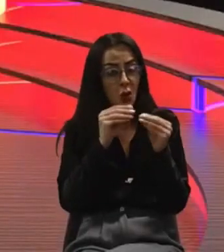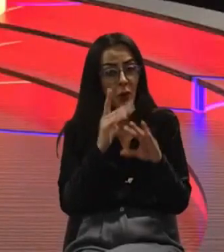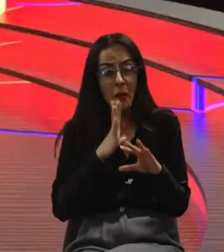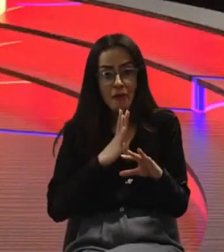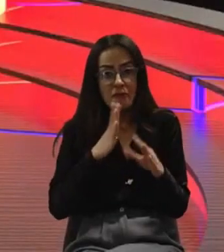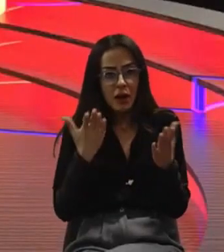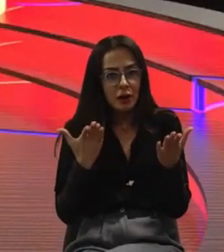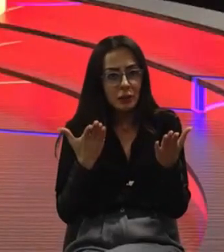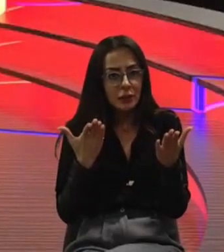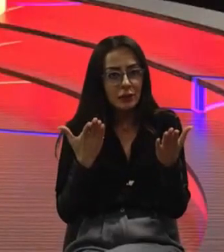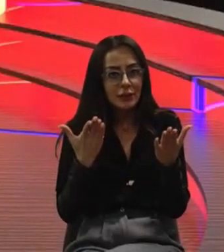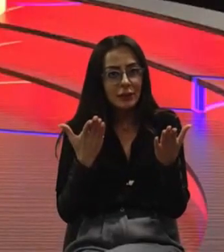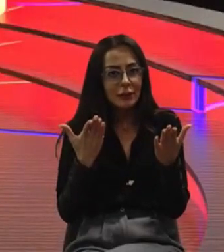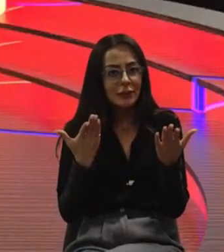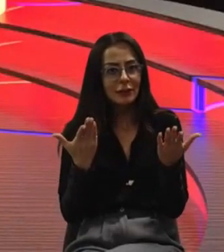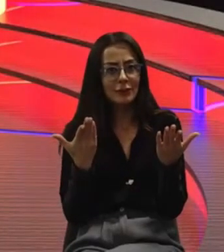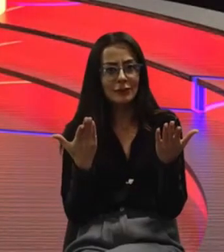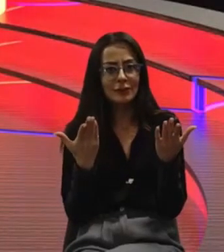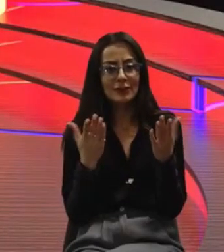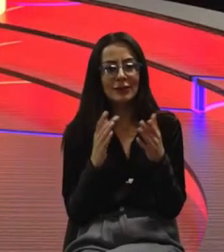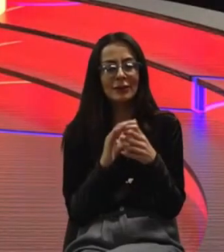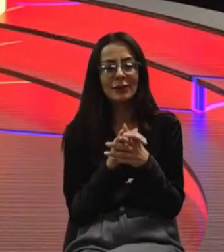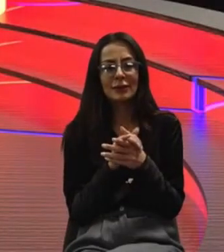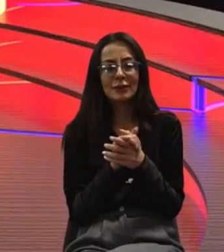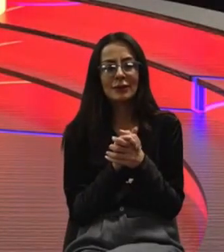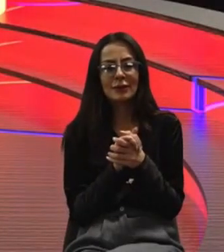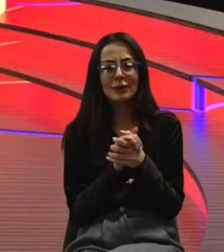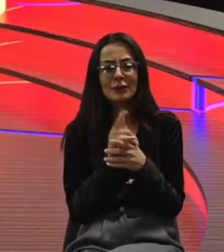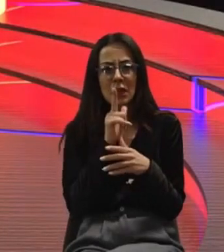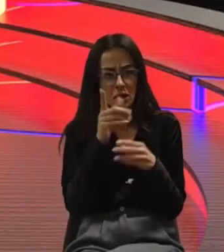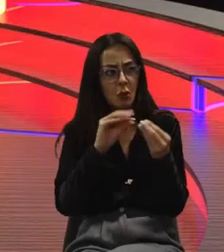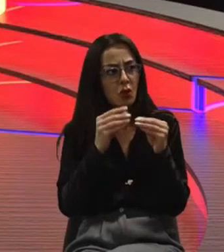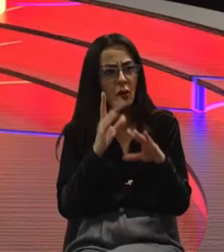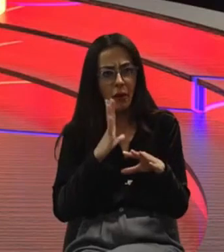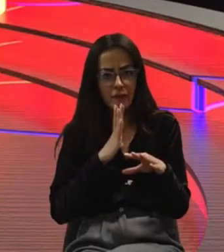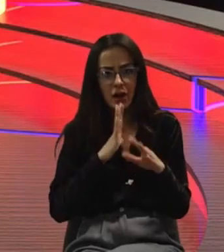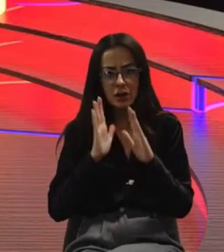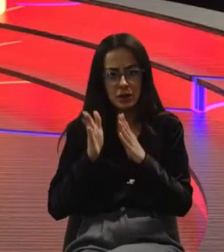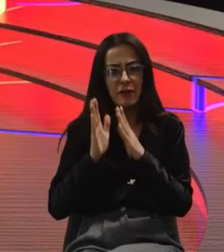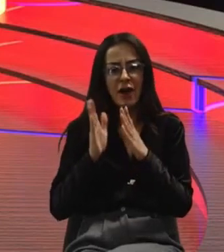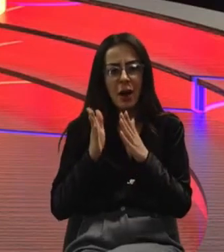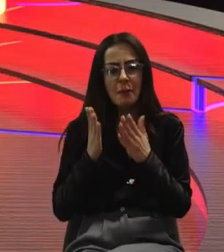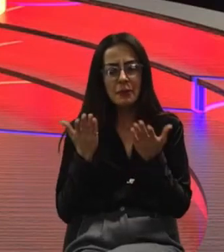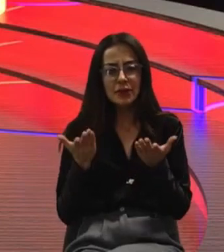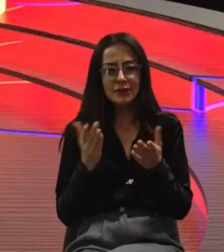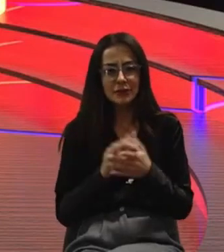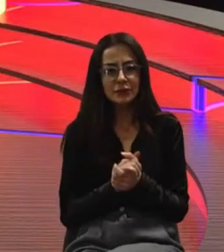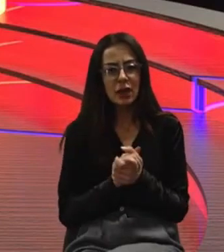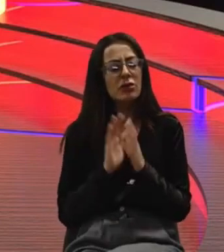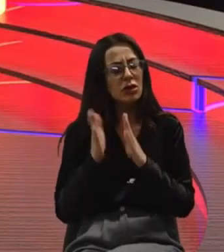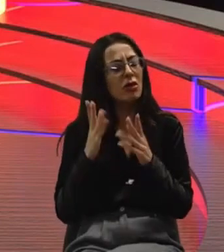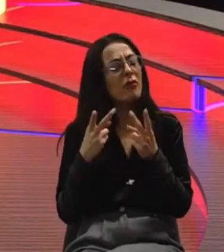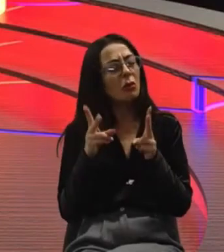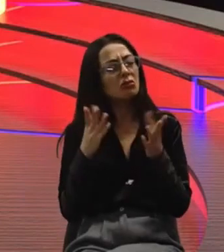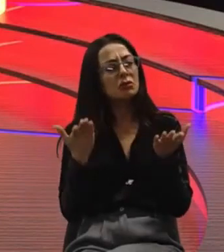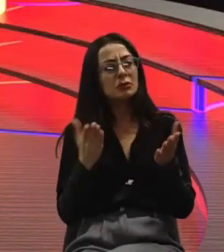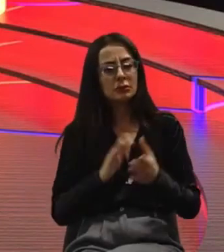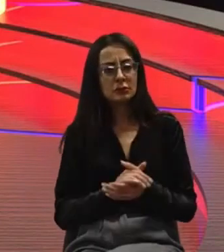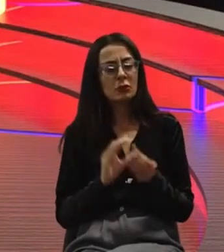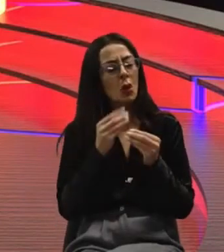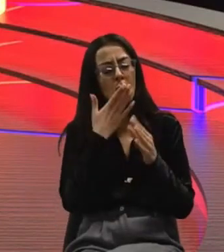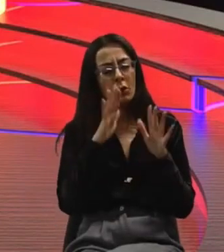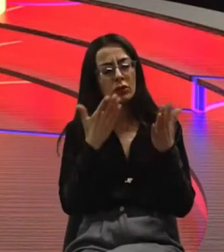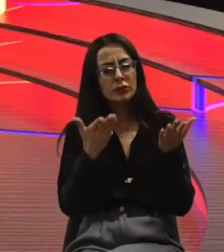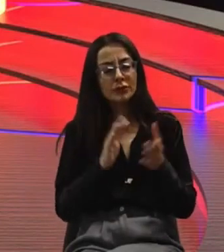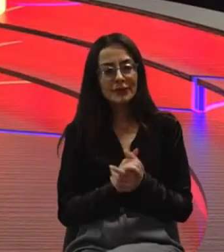bu ekrana geldiği zaman ben devam edeyim mi devam edebiliriz Tabii ki